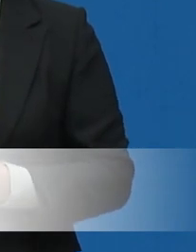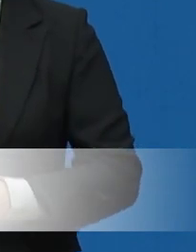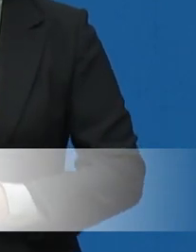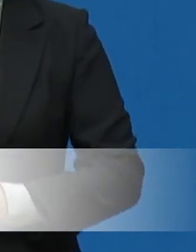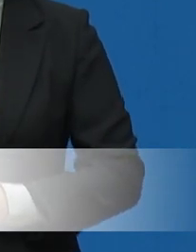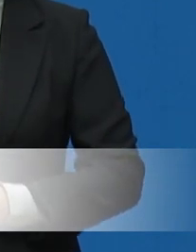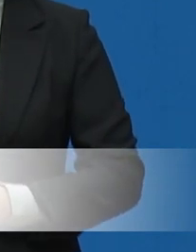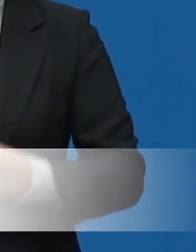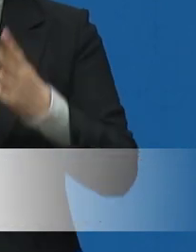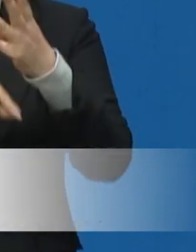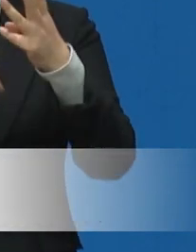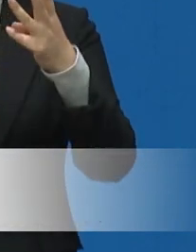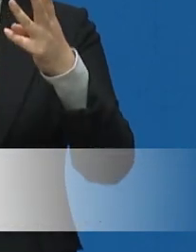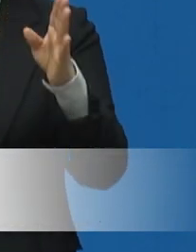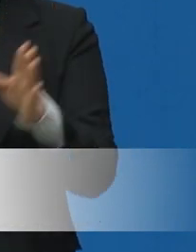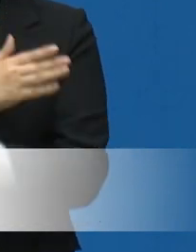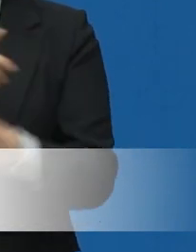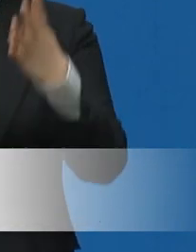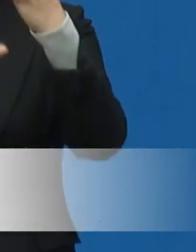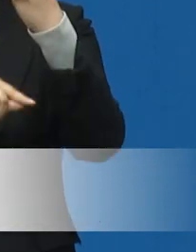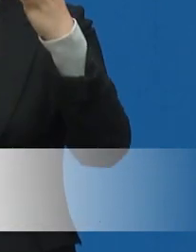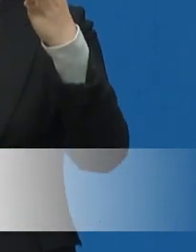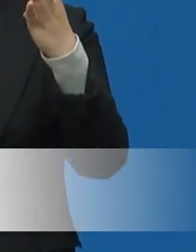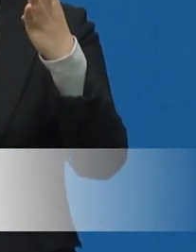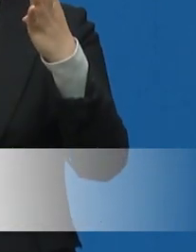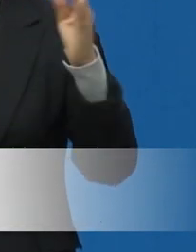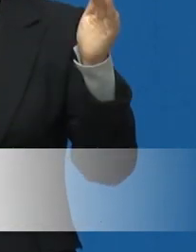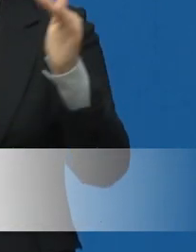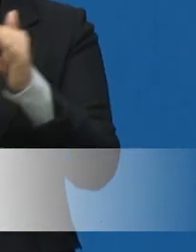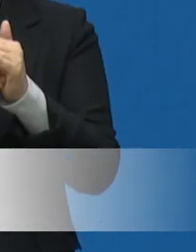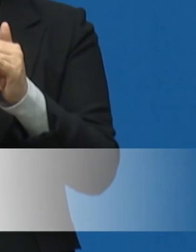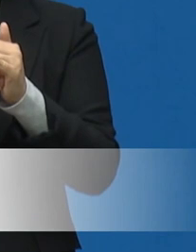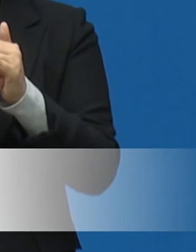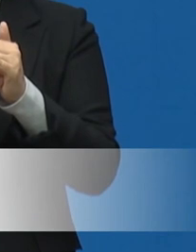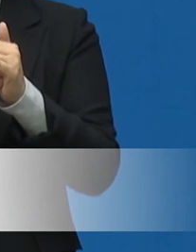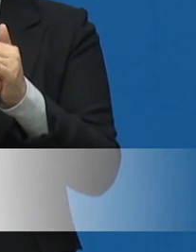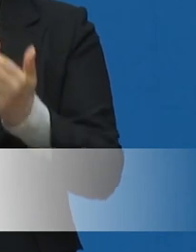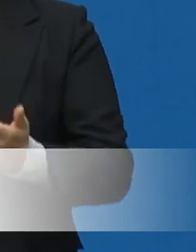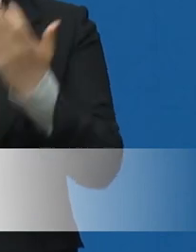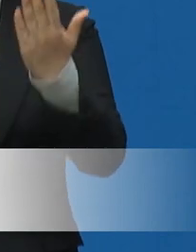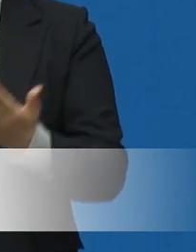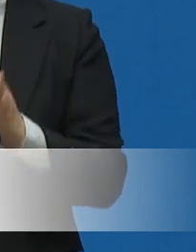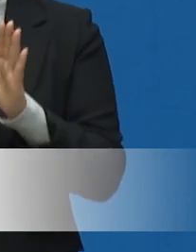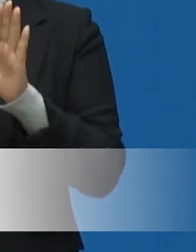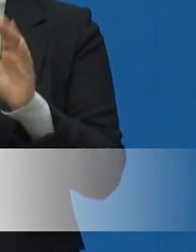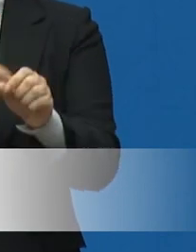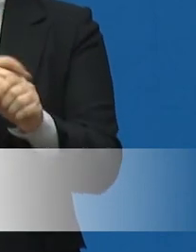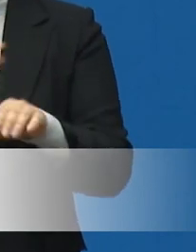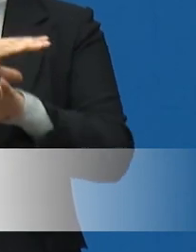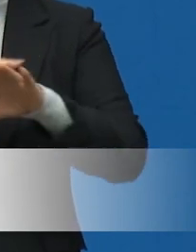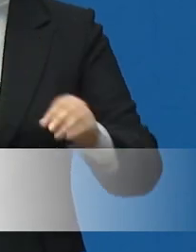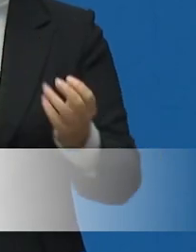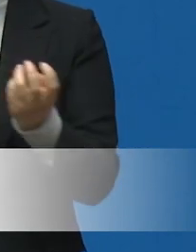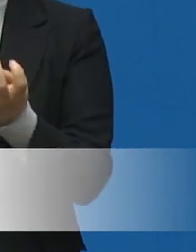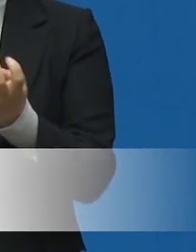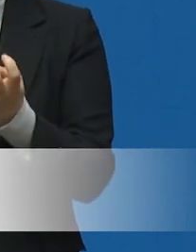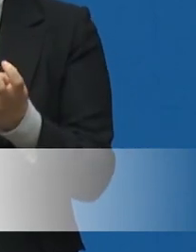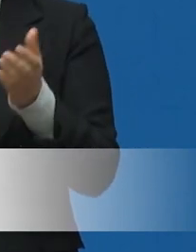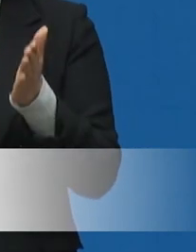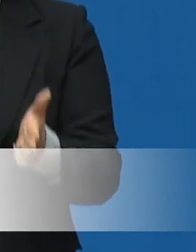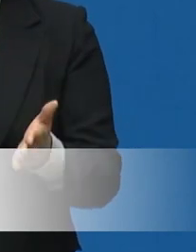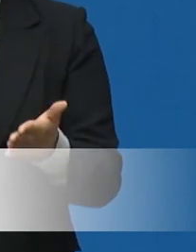여기에 대해서 3월 6일부터 4월 30일까지를 산불 특별 대책 기간으로